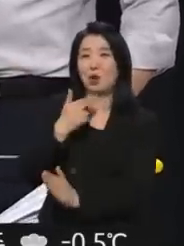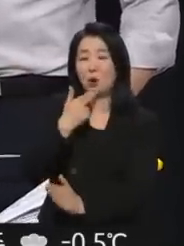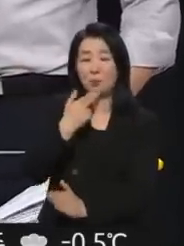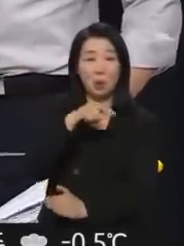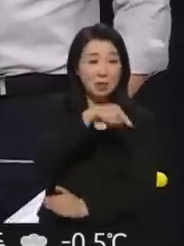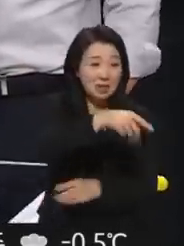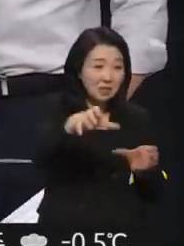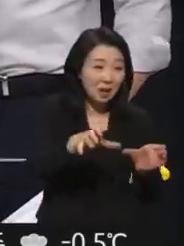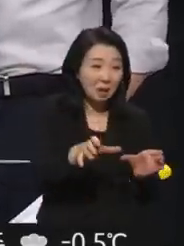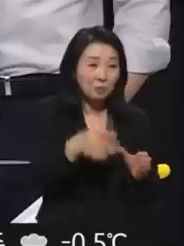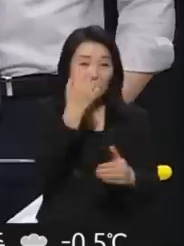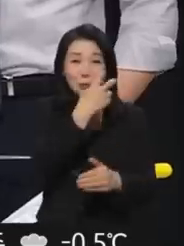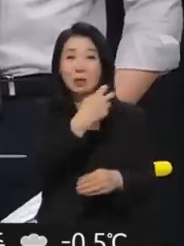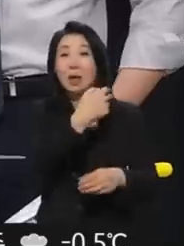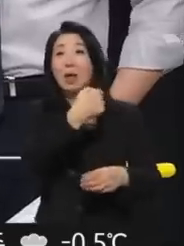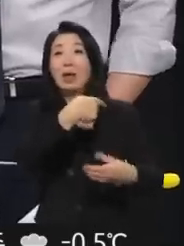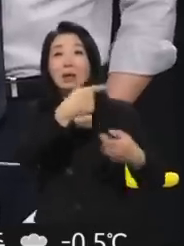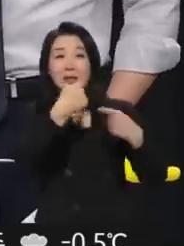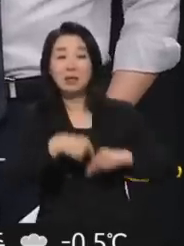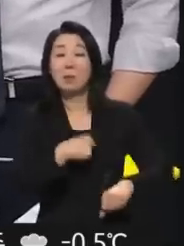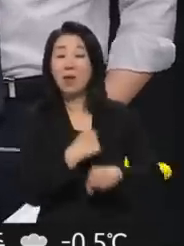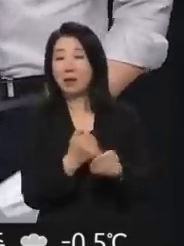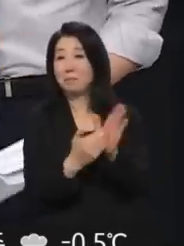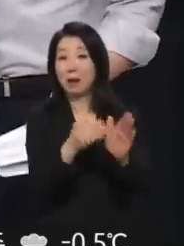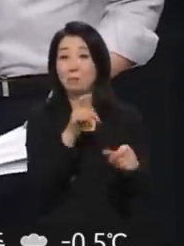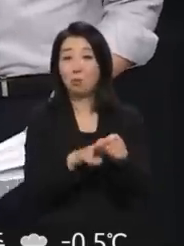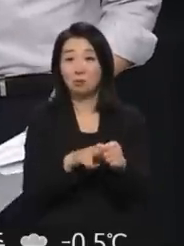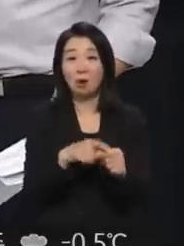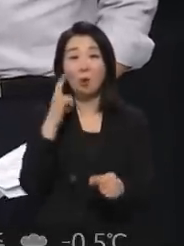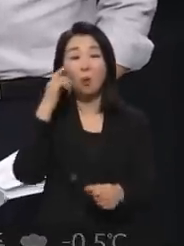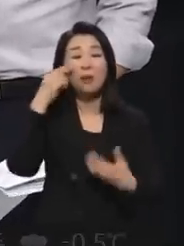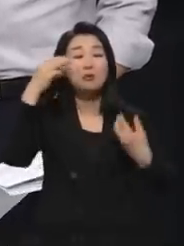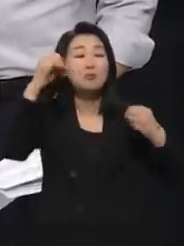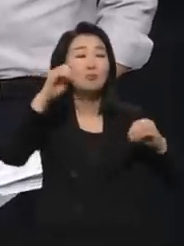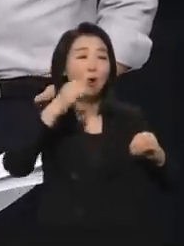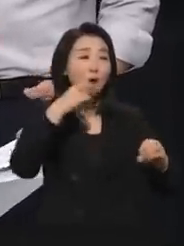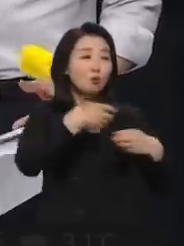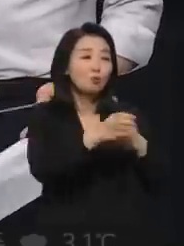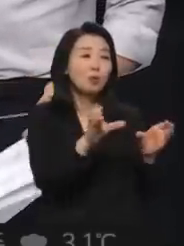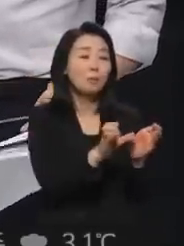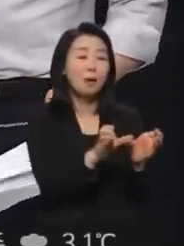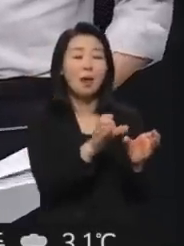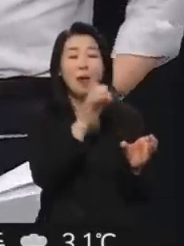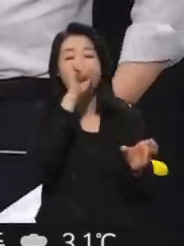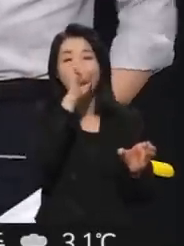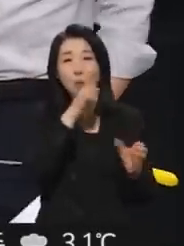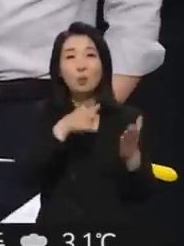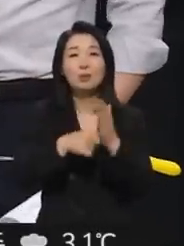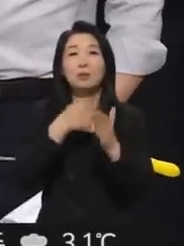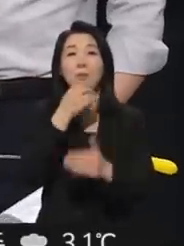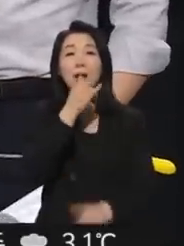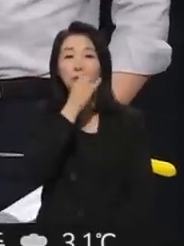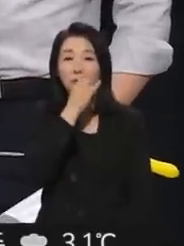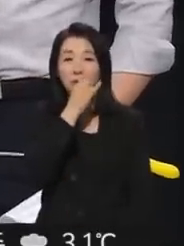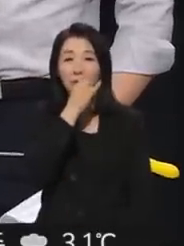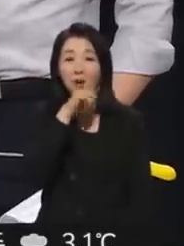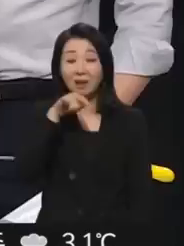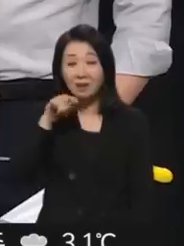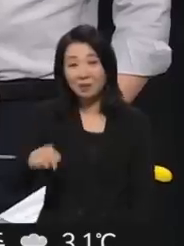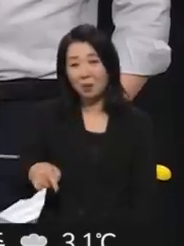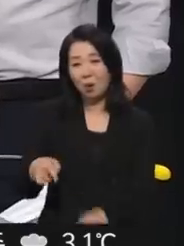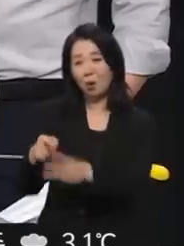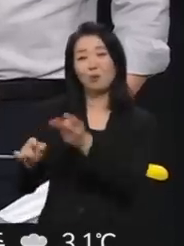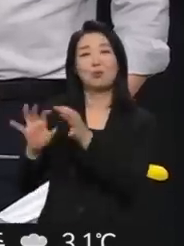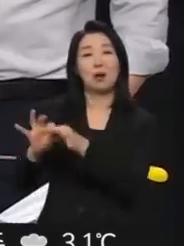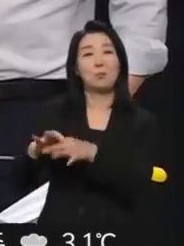무당층이 조사에 참여하는 건 막자는 취지입니다. 일부러 야당에 유리한 선택을 할 수 있기 때문입니다. 이 역시